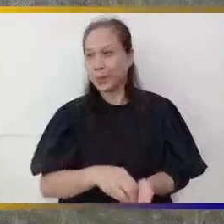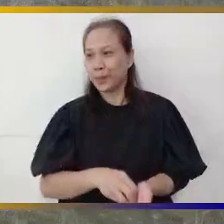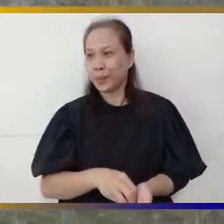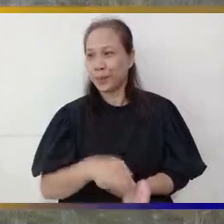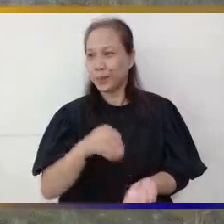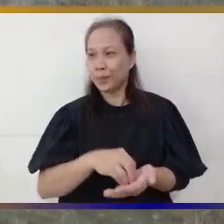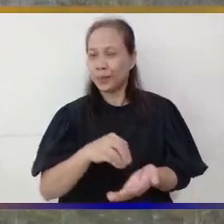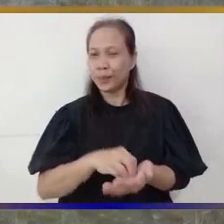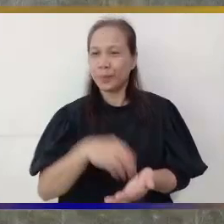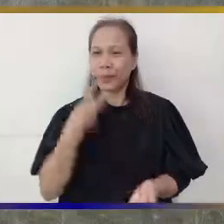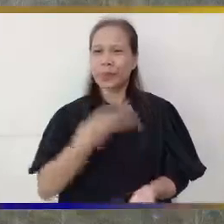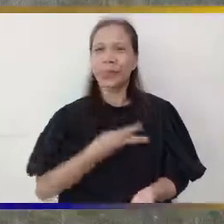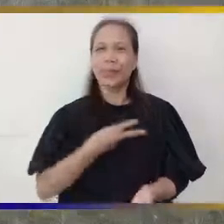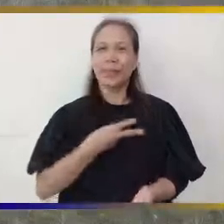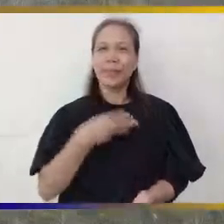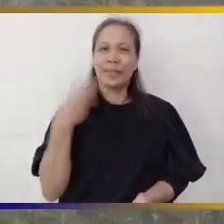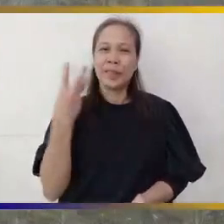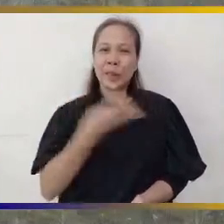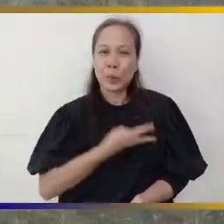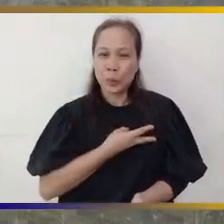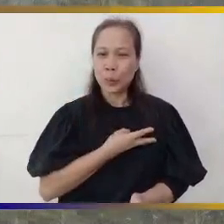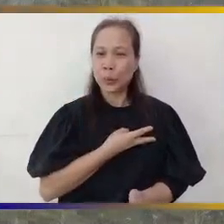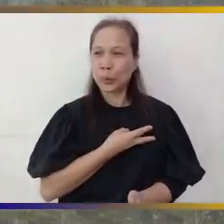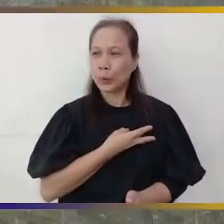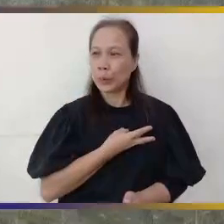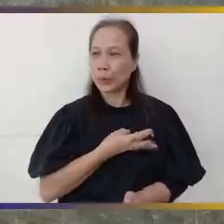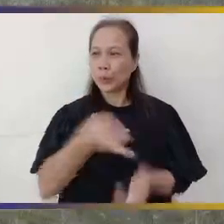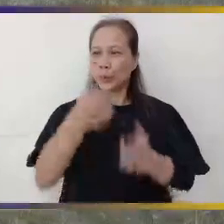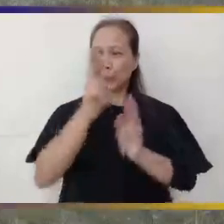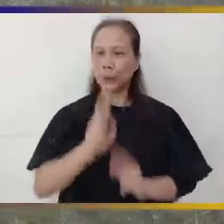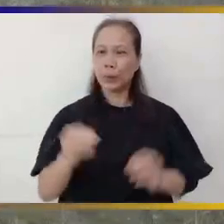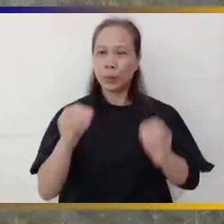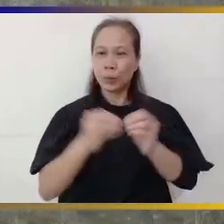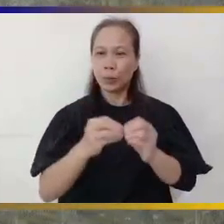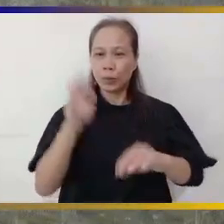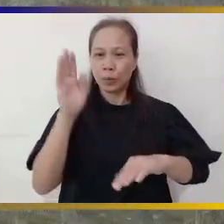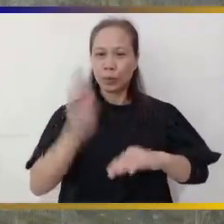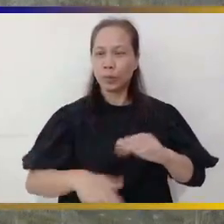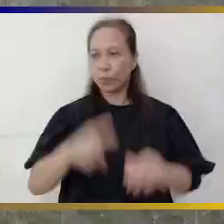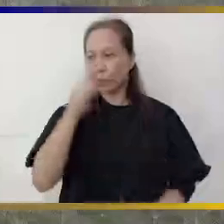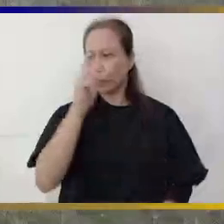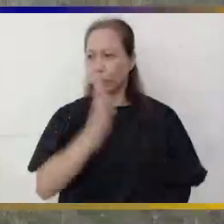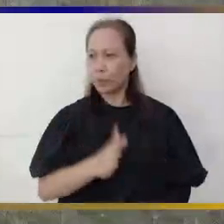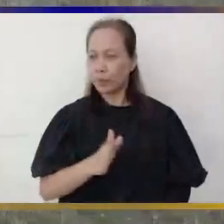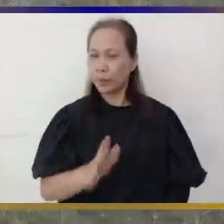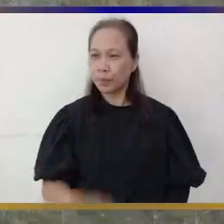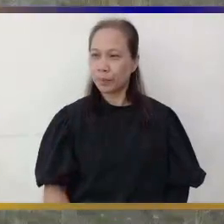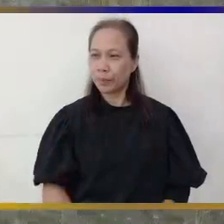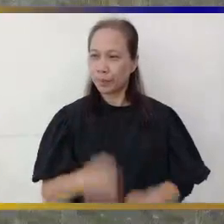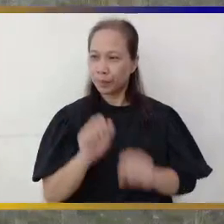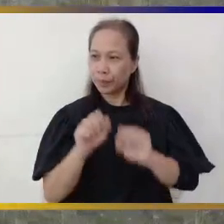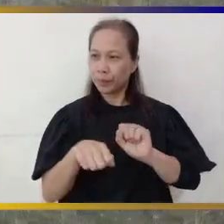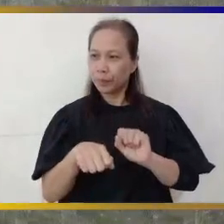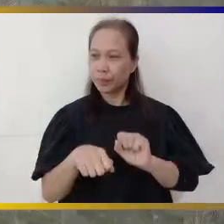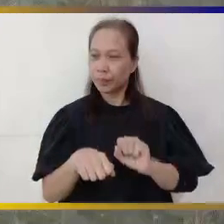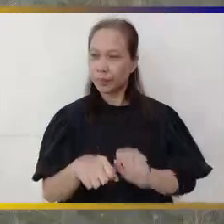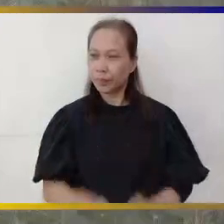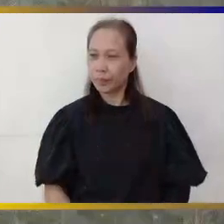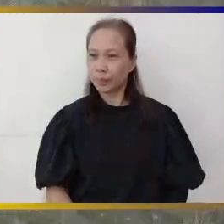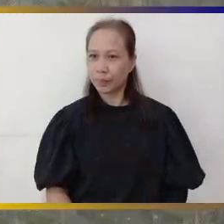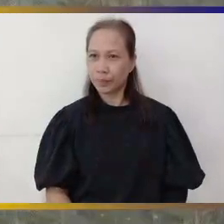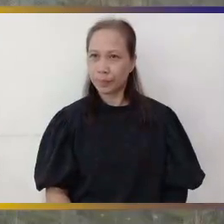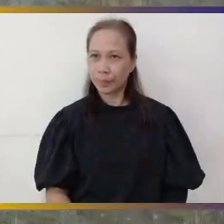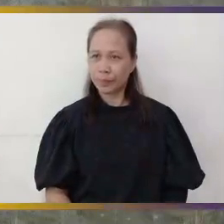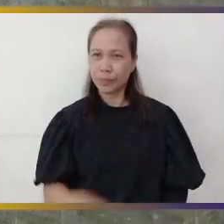pinag-uutos So you understand that Amen so i think ah